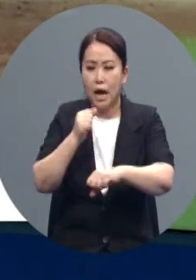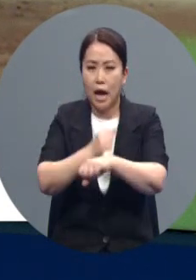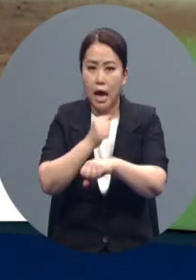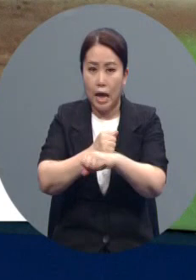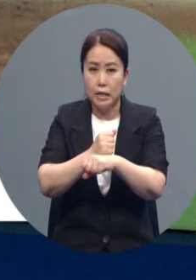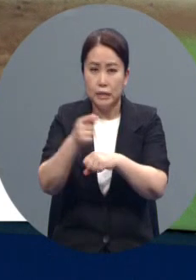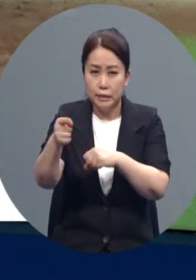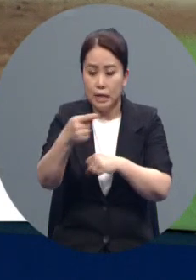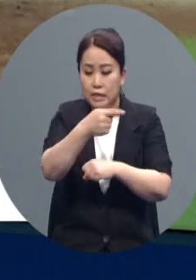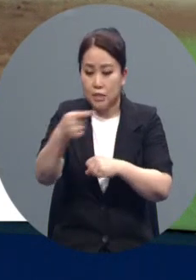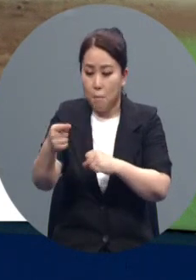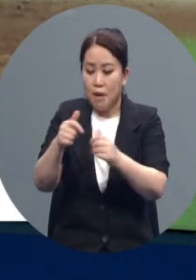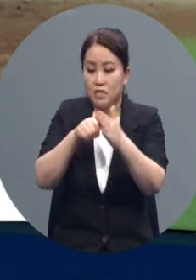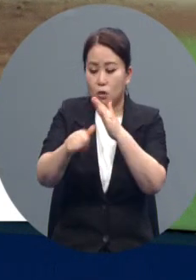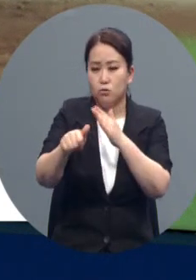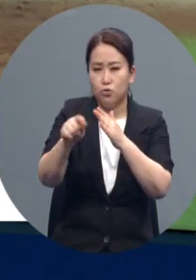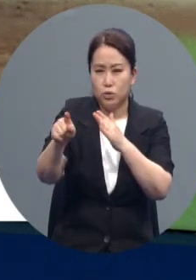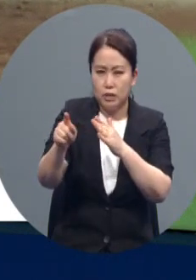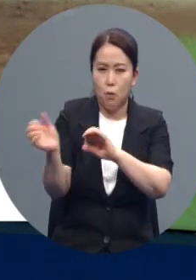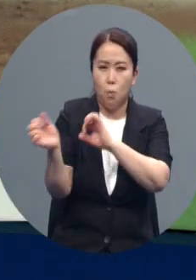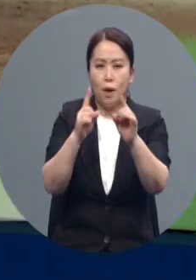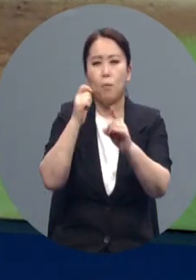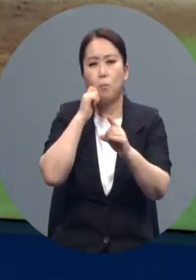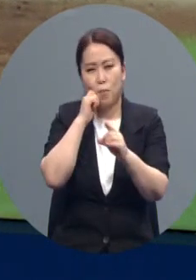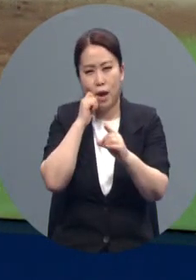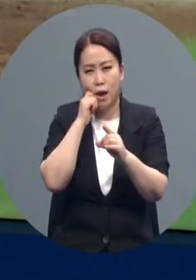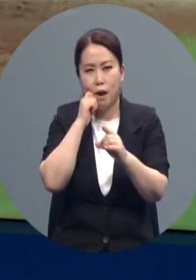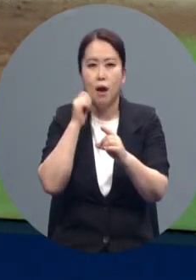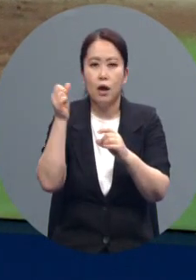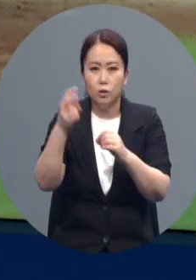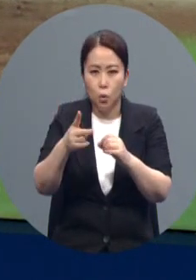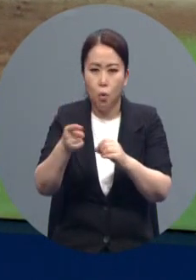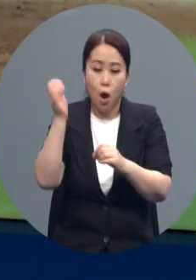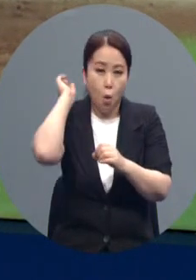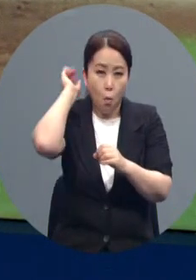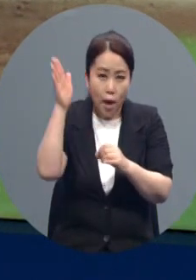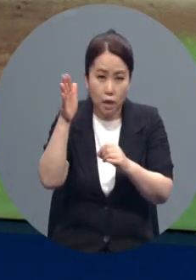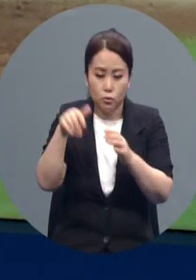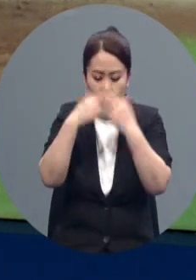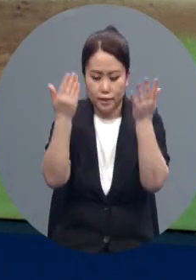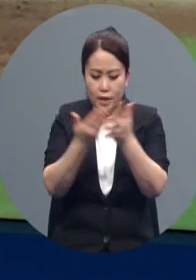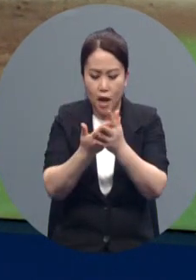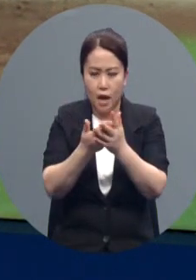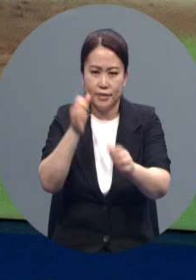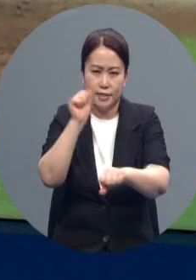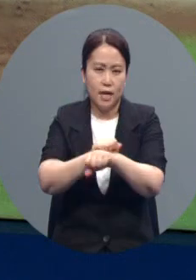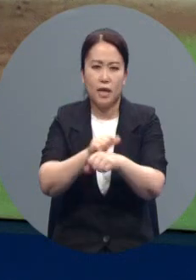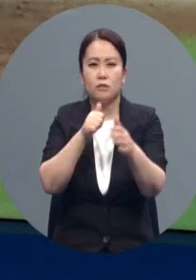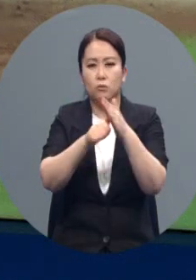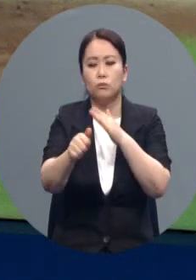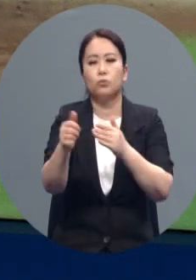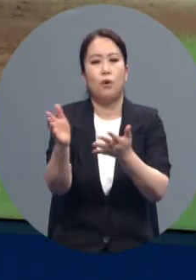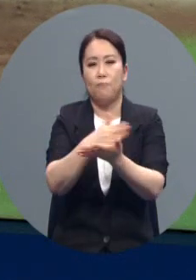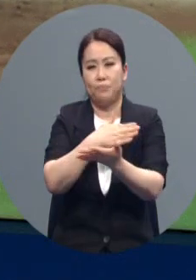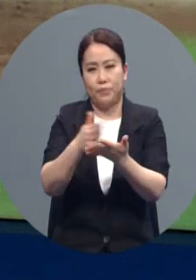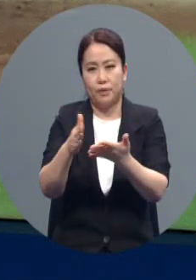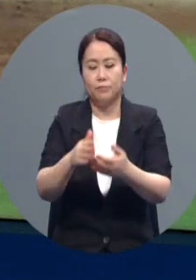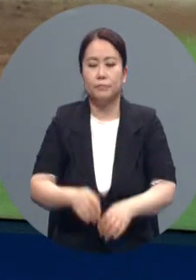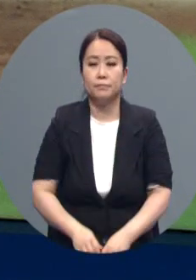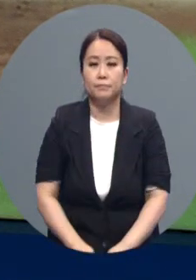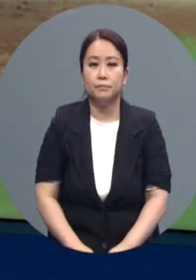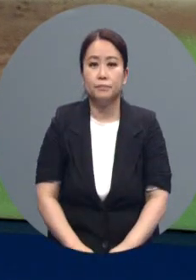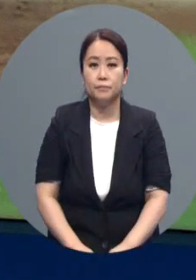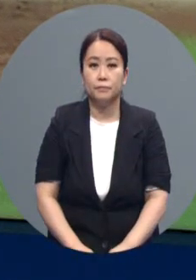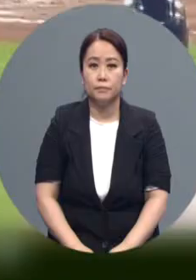있습니다. 국내 선발 투수는 부진에 빠졌고 외야수 역시 확실한 주전이 없는 상황입니다. 류재민